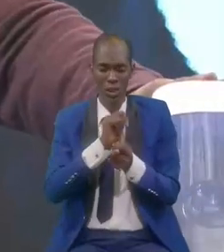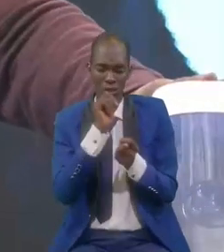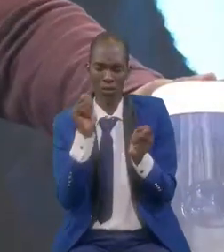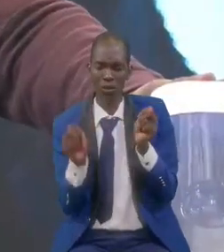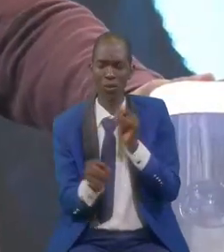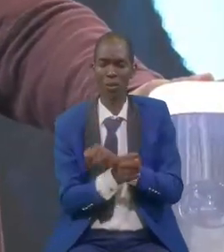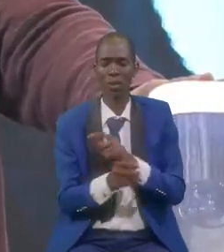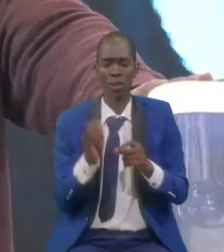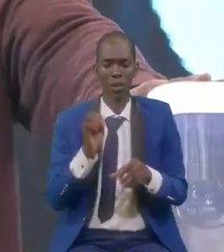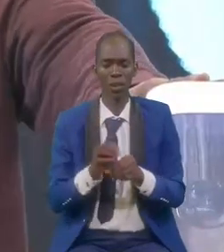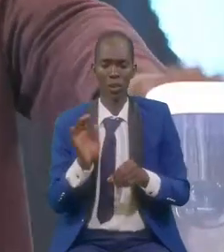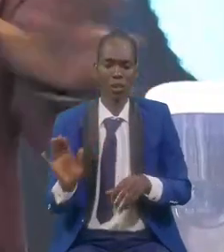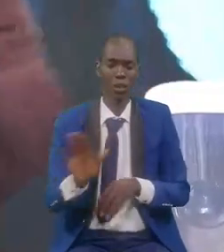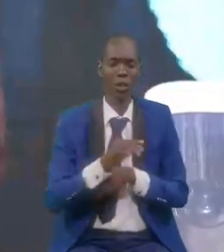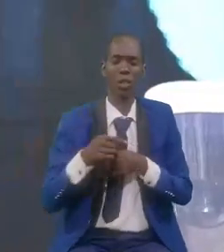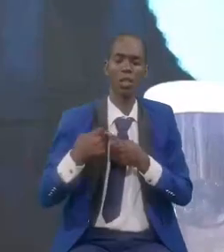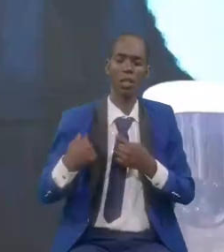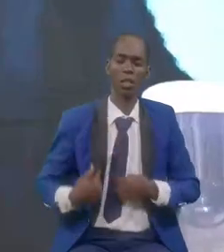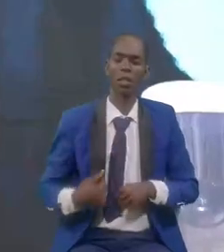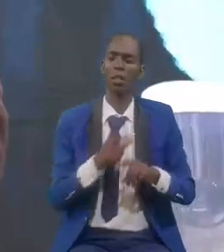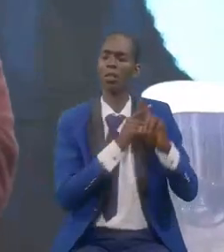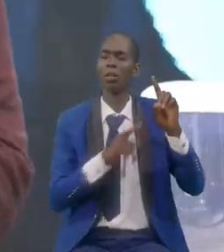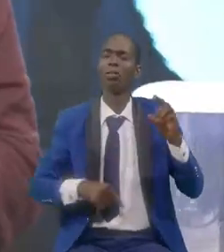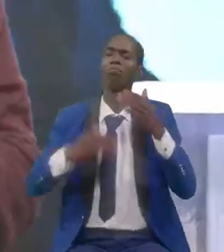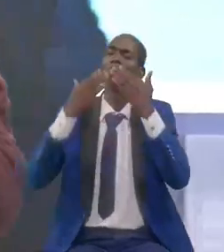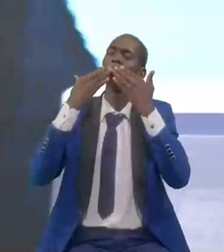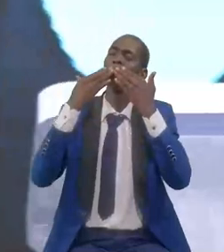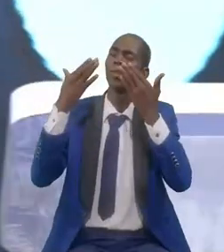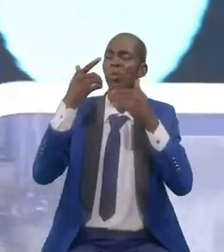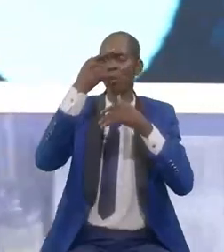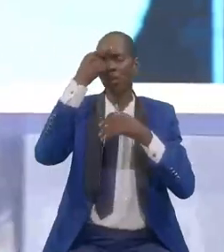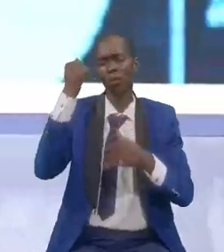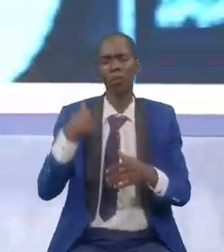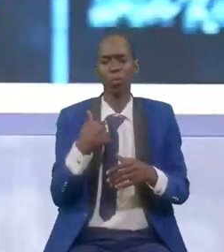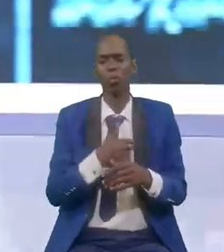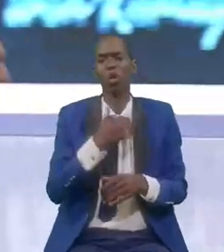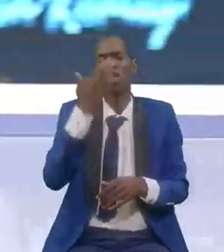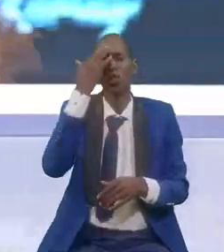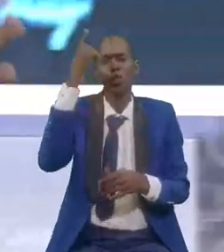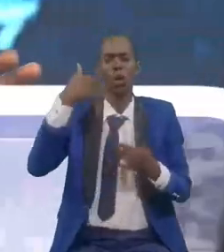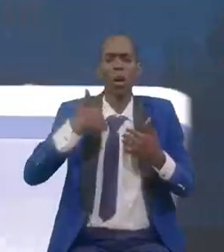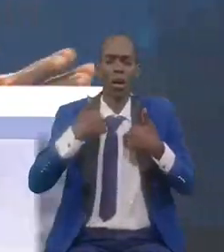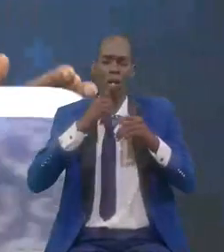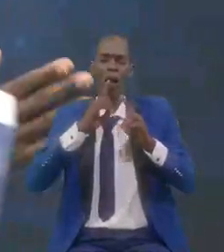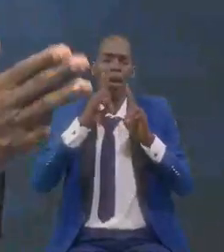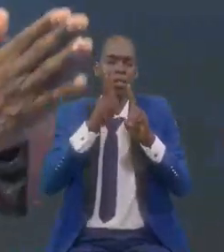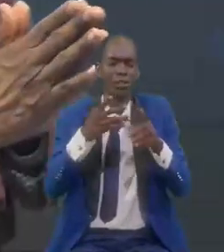transformation dans leur cœur. Merci Seigneur pour l'exaucement.